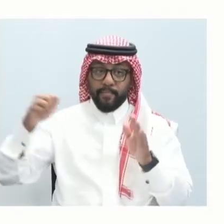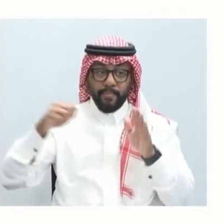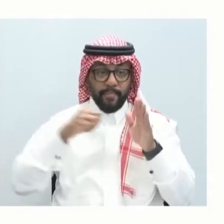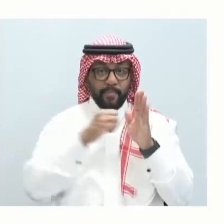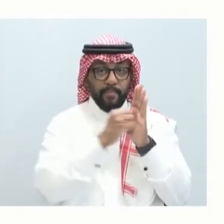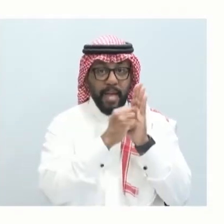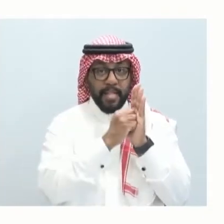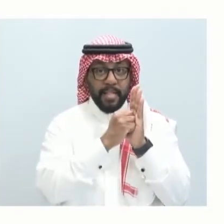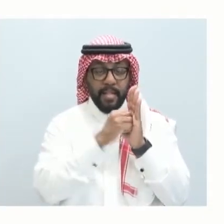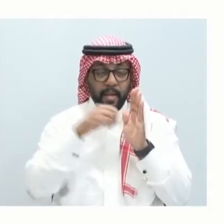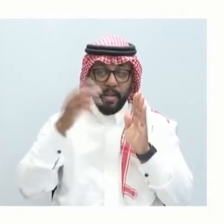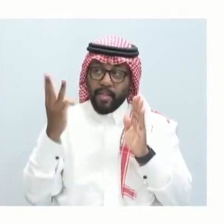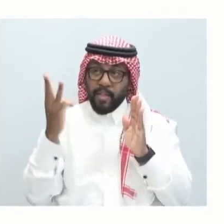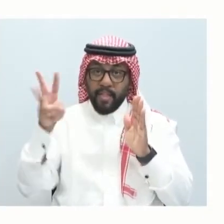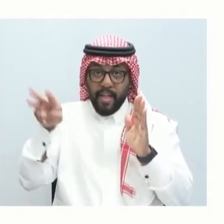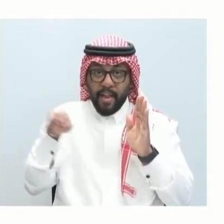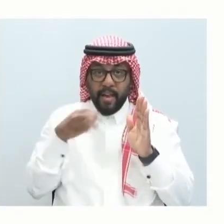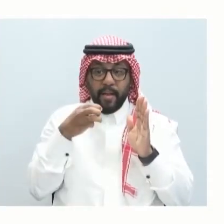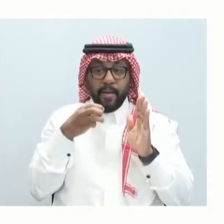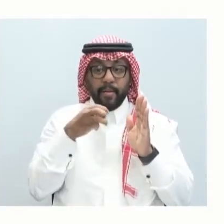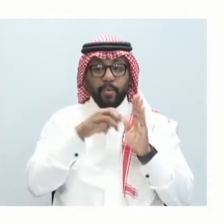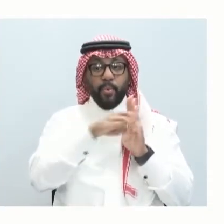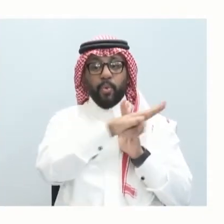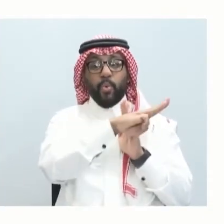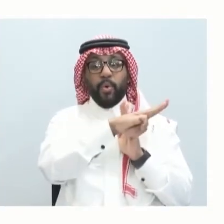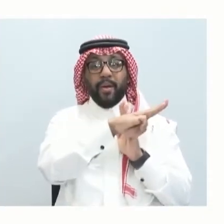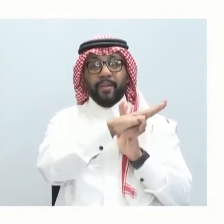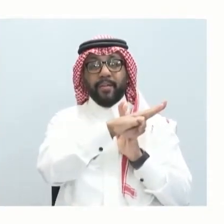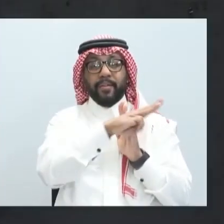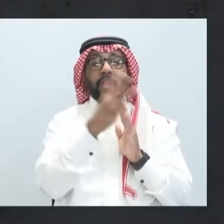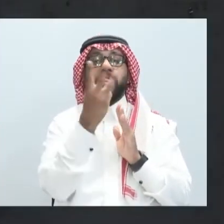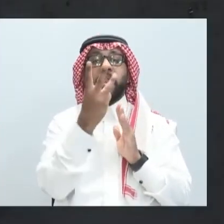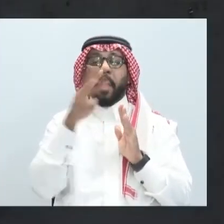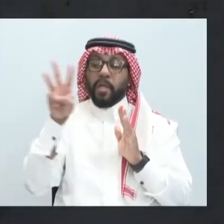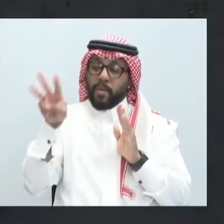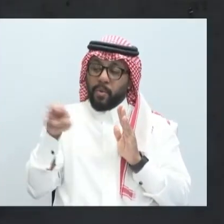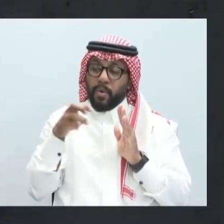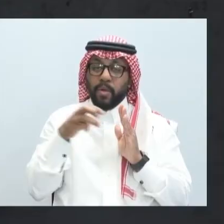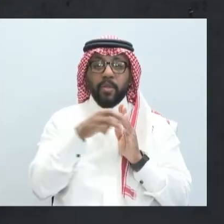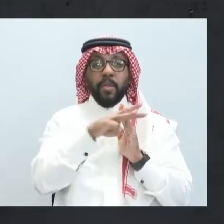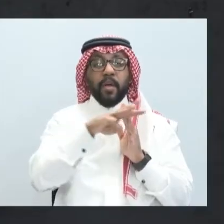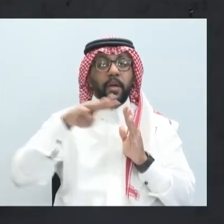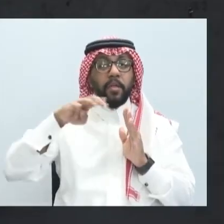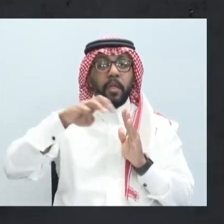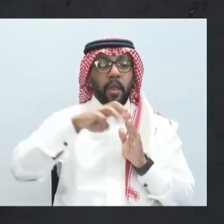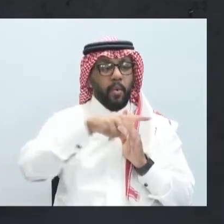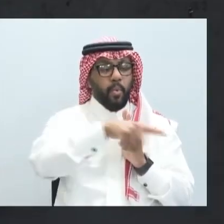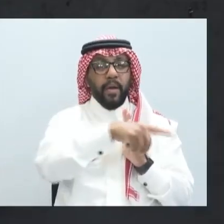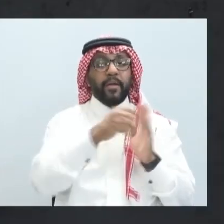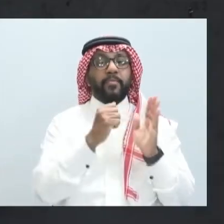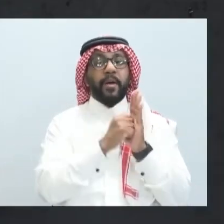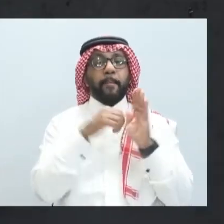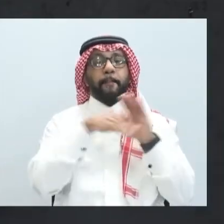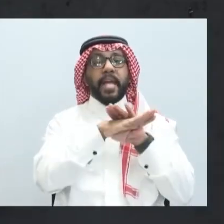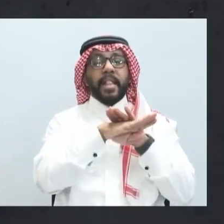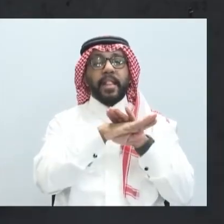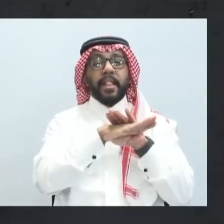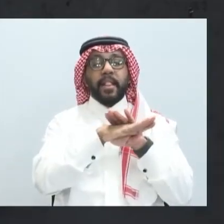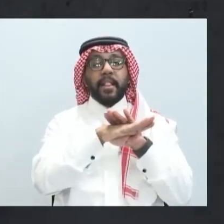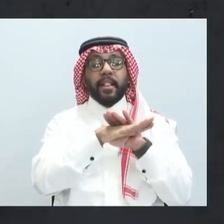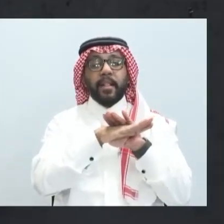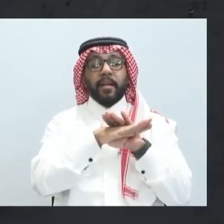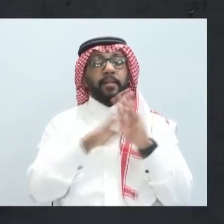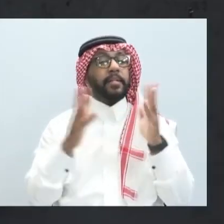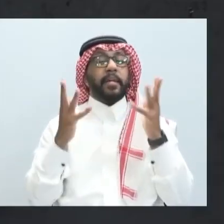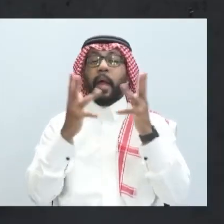كانت هناك 15 دخلت منها ثلاث املات والمطلوب يقول فكم نمله بقيت في الخارج اذا هنا